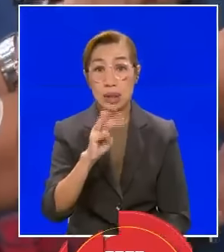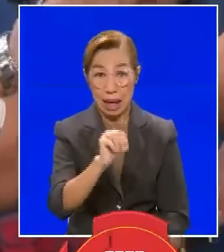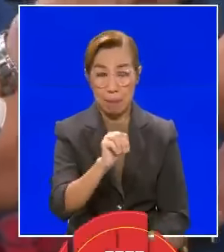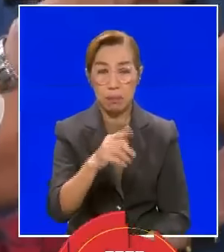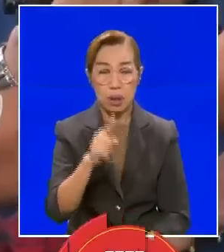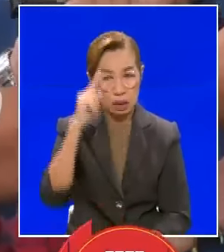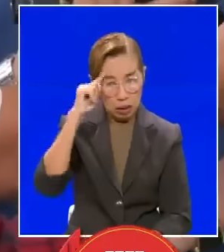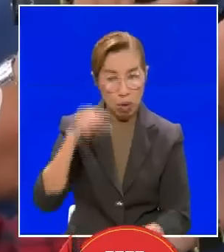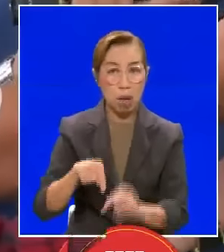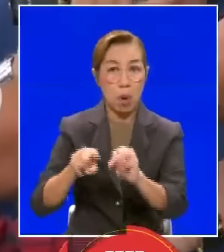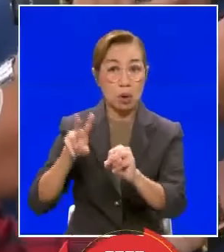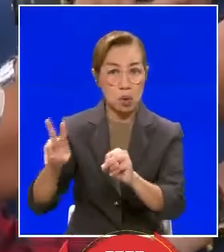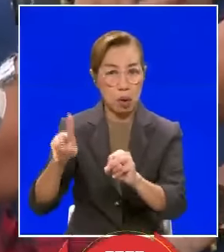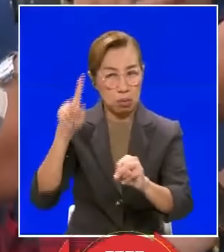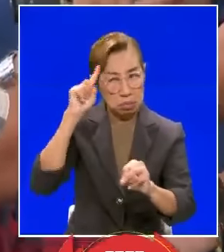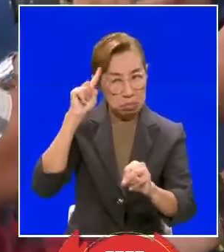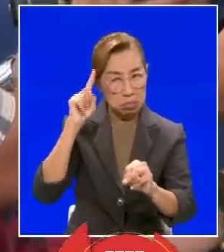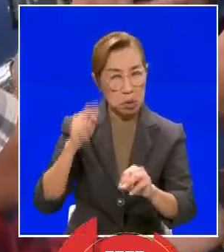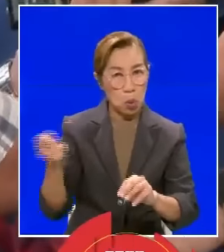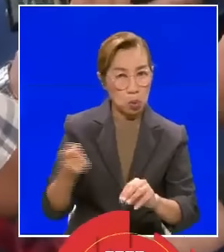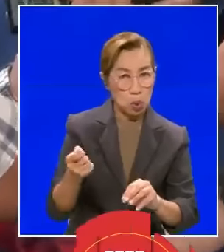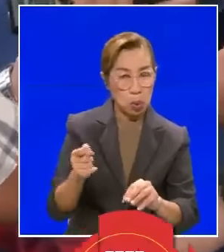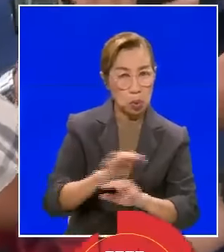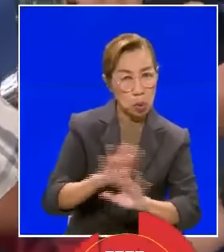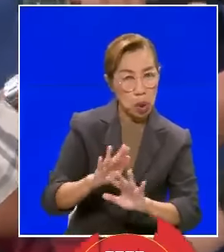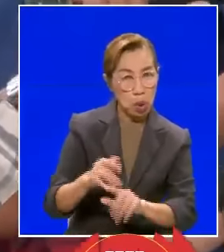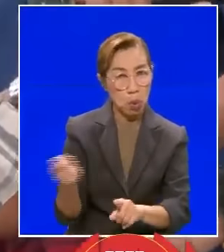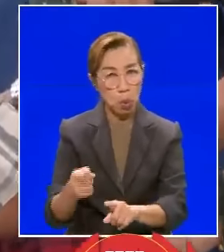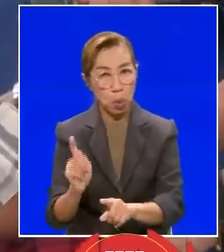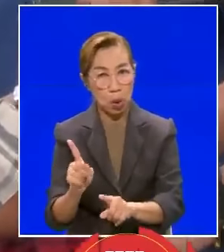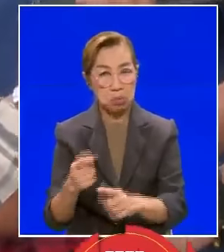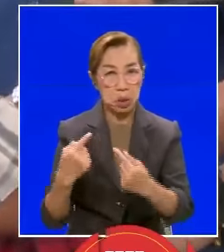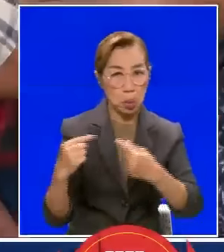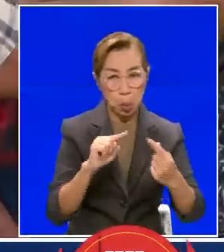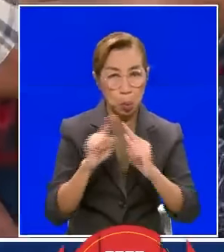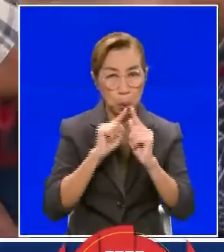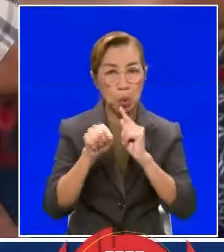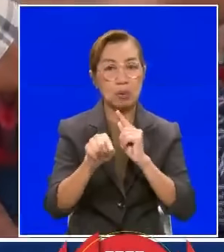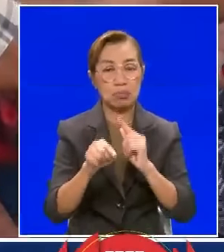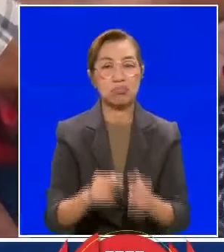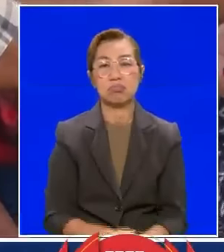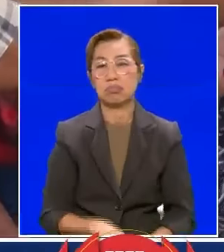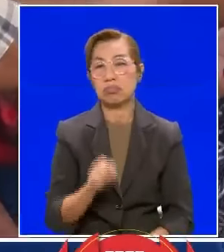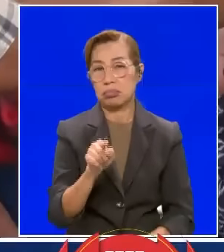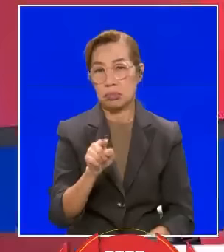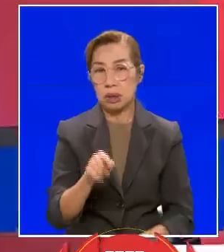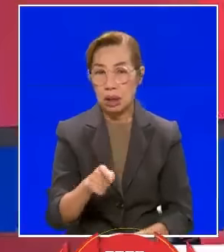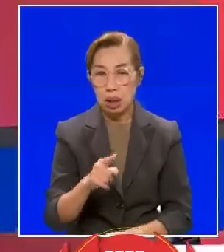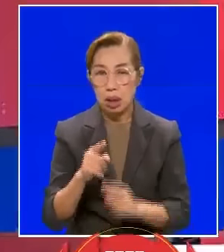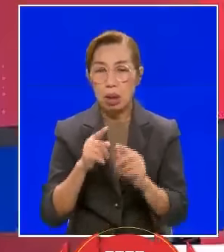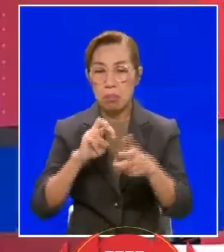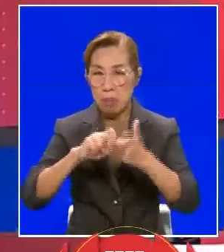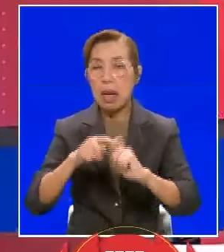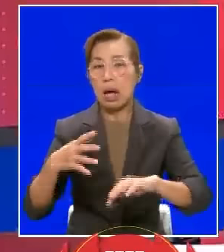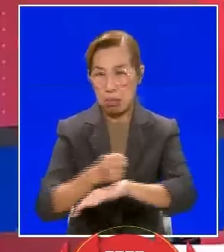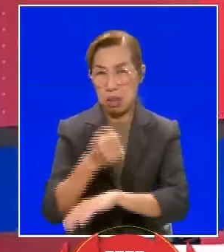ศทางเดียวกันทั้งหมดเองนะคะ นี่แหละท่านผู้ชมครับแล้วเดี๋ยวมันก็จะเป็น ตรงๆอ่ะนะเป็นประเด็นทางการเมืองแน่